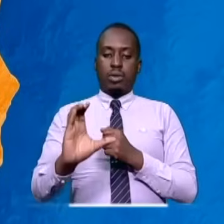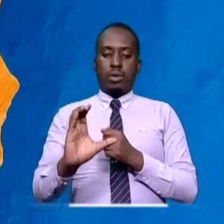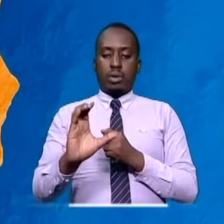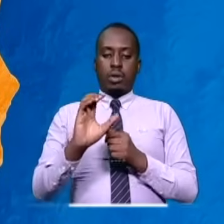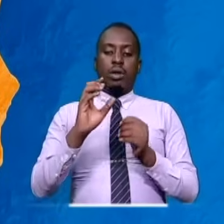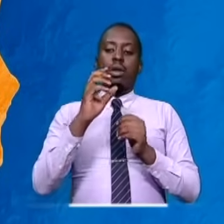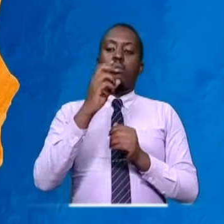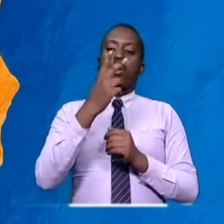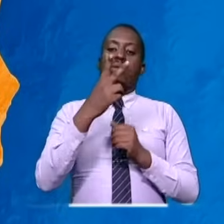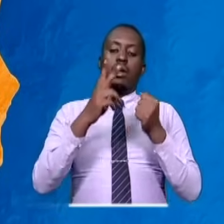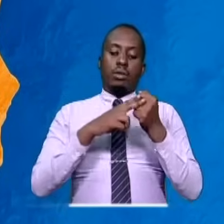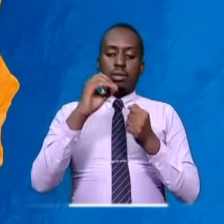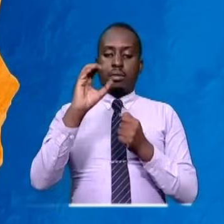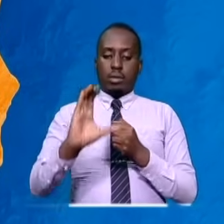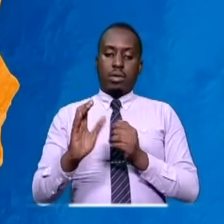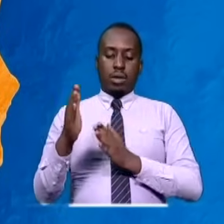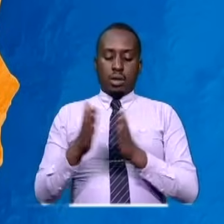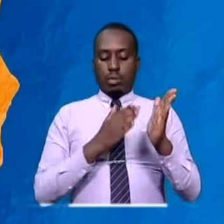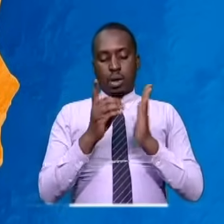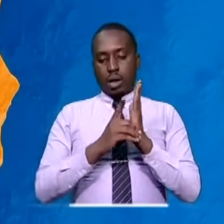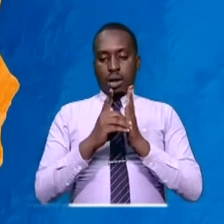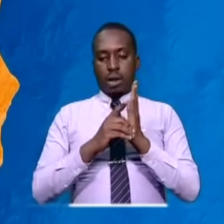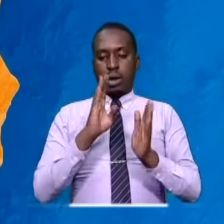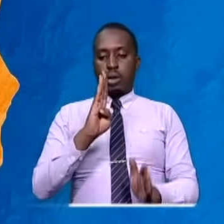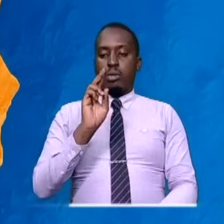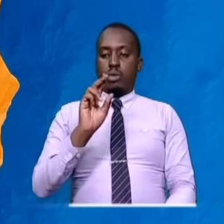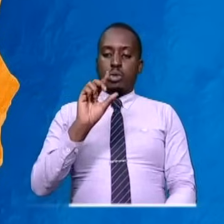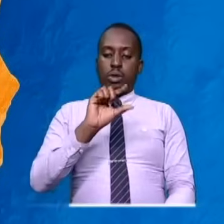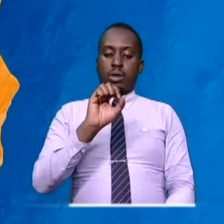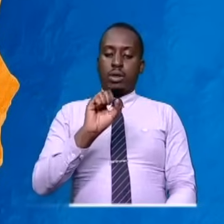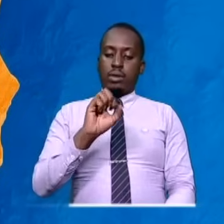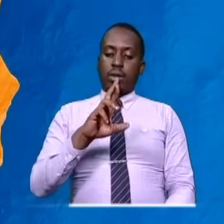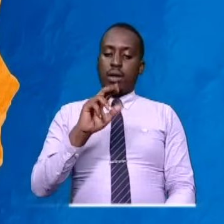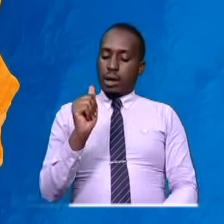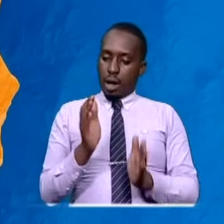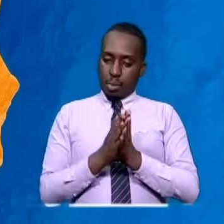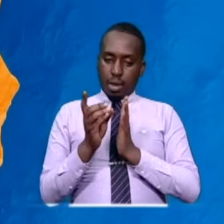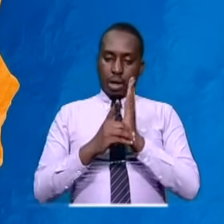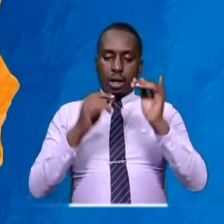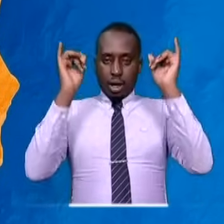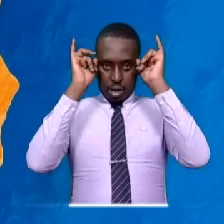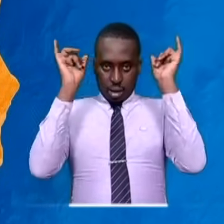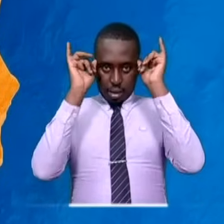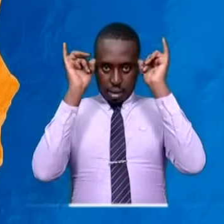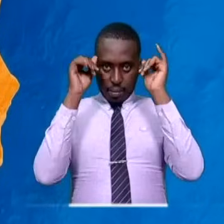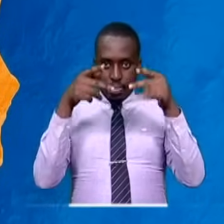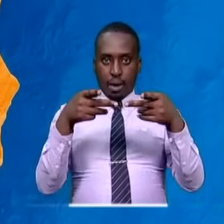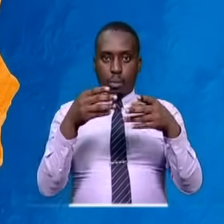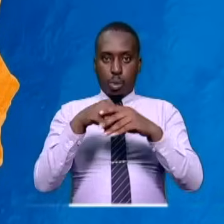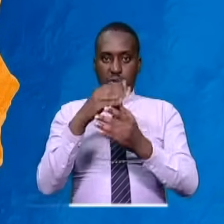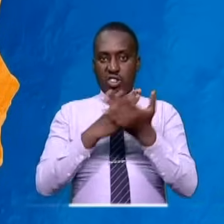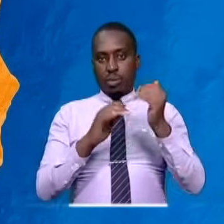Celsius 27 zikaba ziteganyijwe mu karere ka Bugesera ndetse no mu karere ka Nyagatare. Aho ni mu bice byo